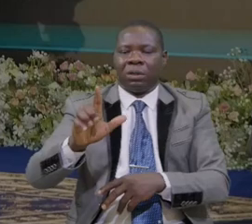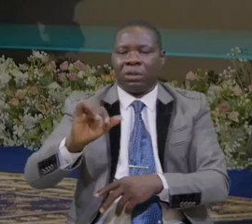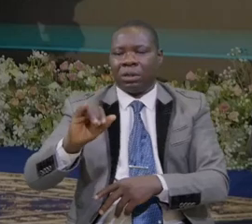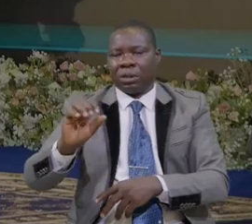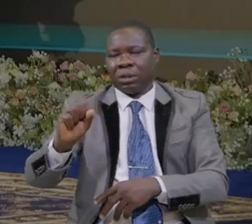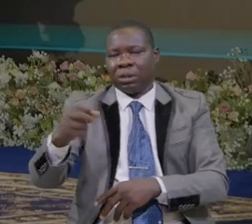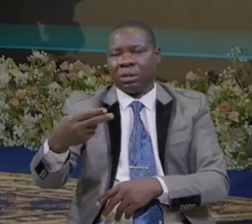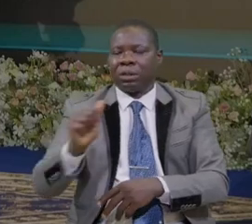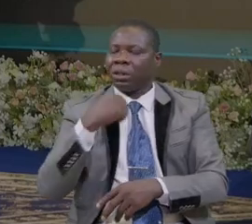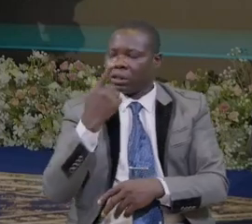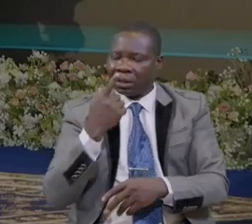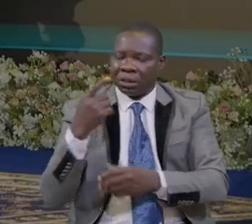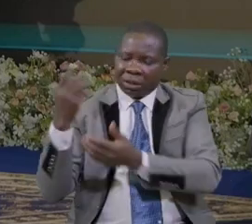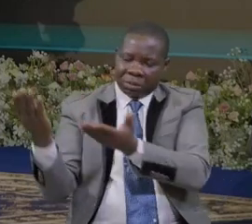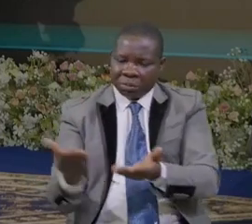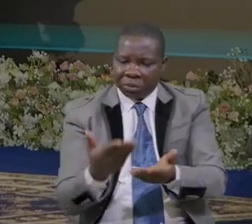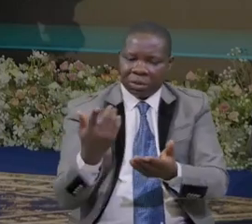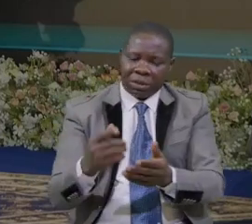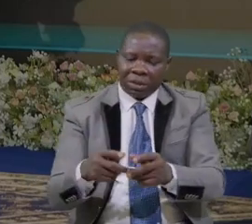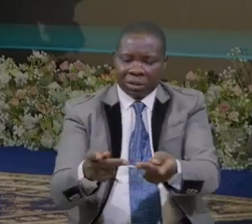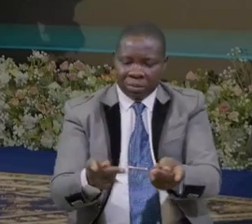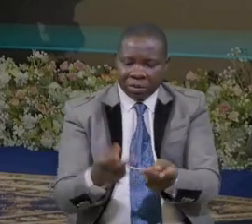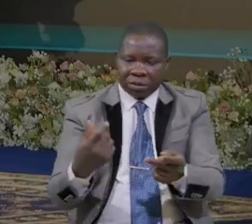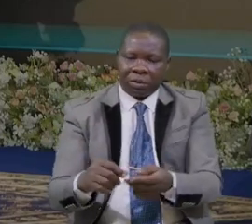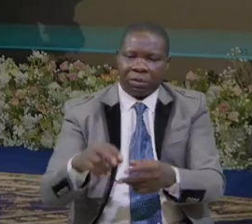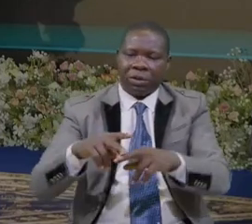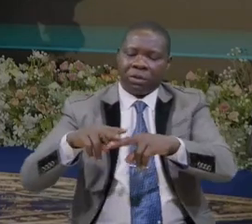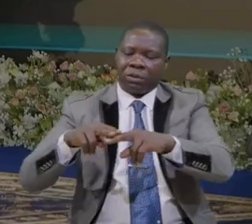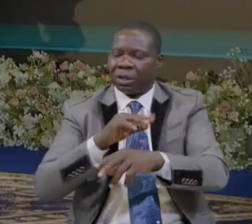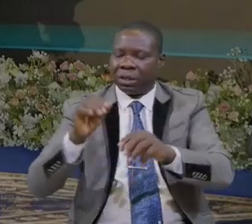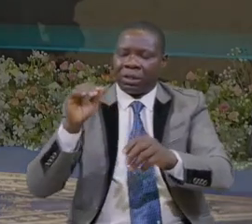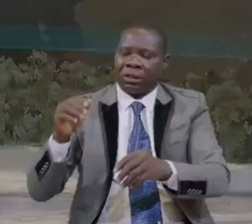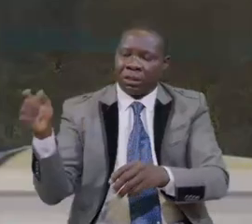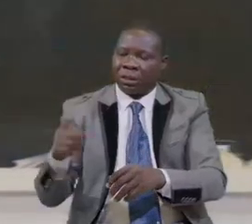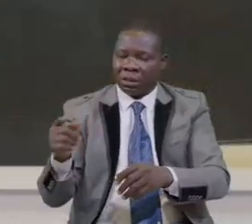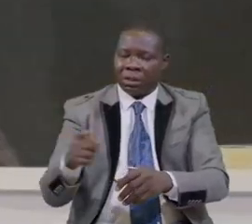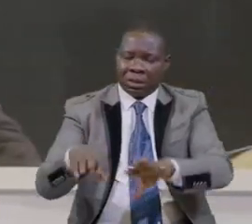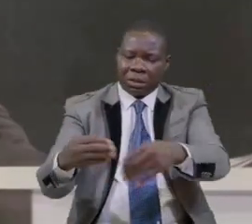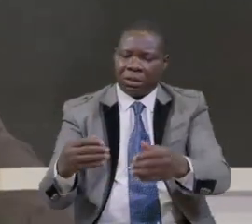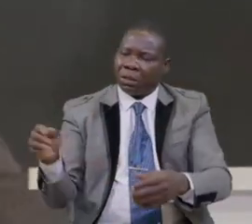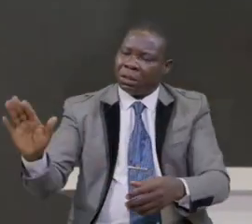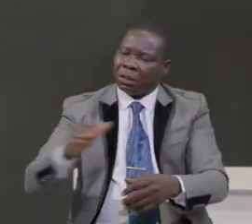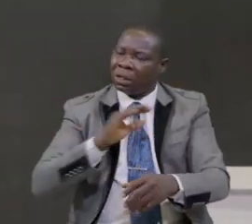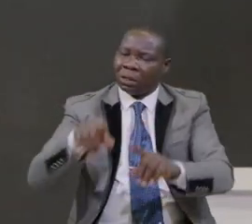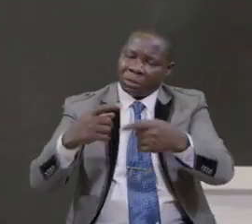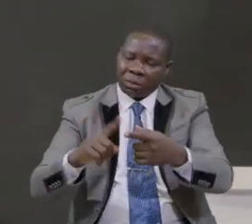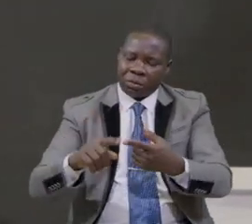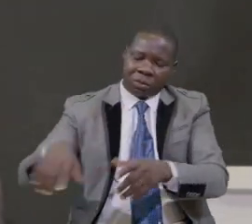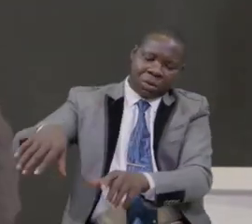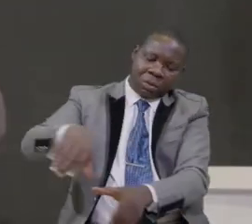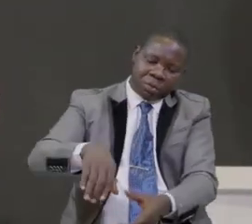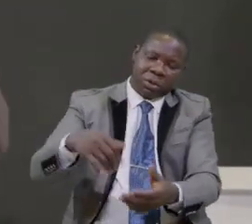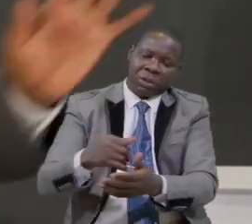Élisée a dit, apportez-moi du sel. Et il est allé à la